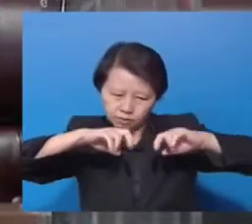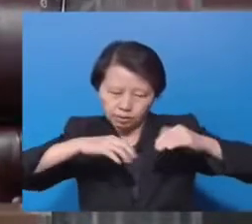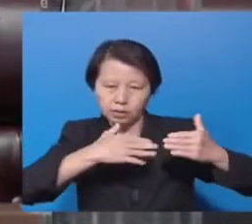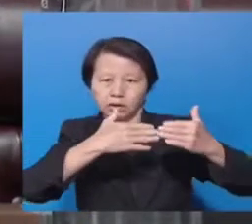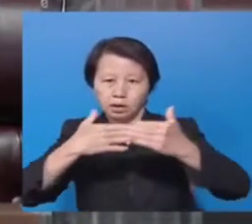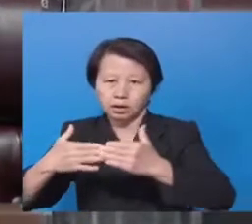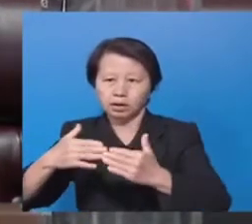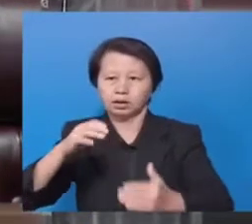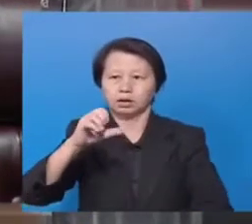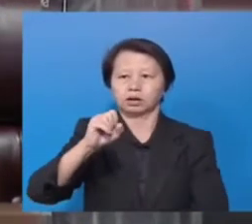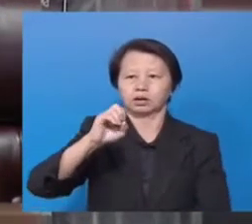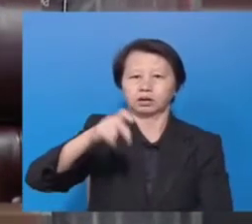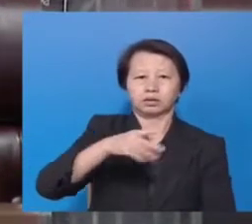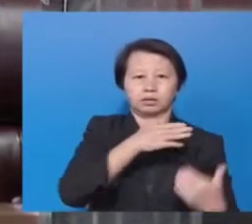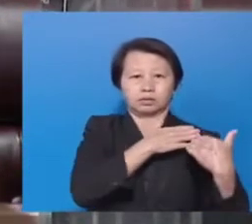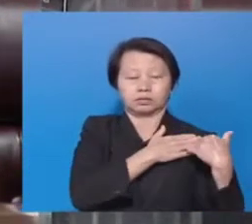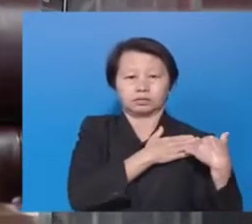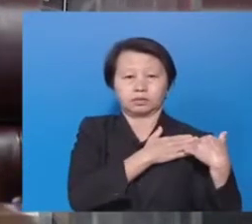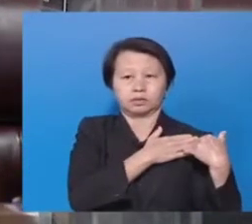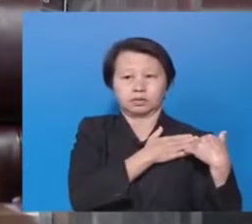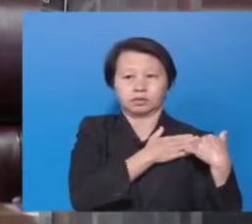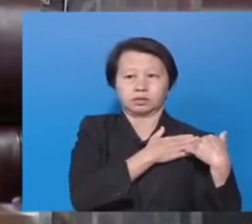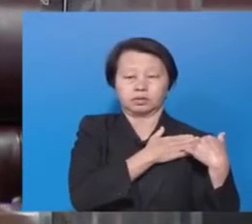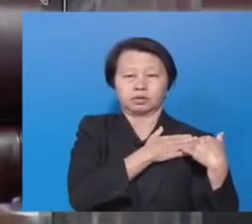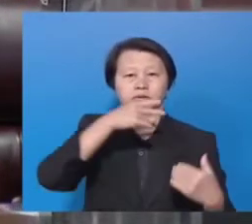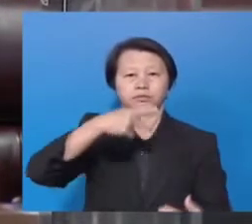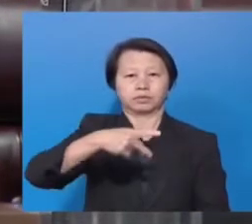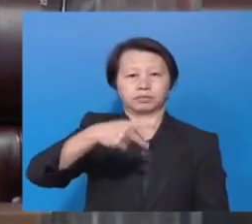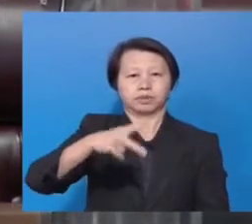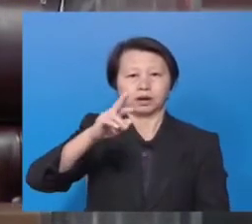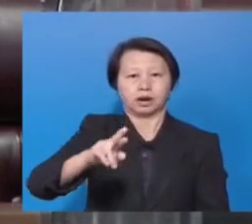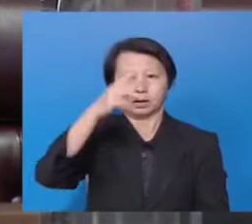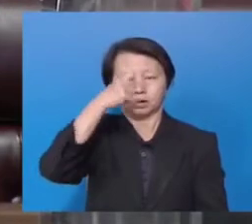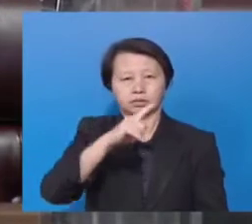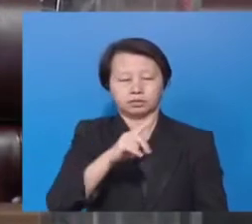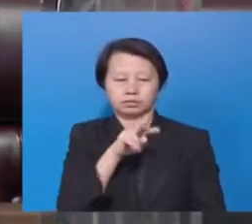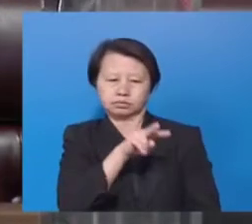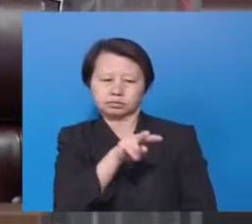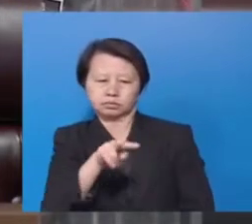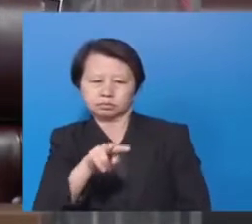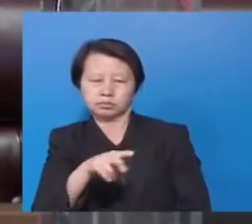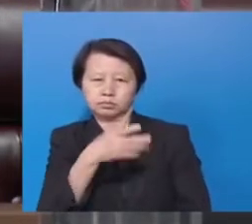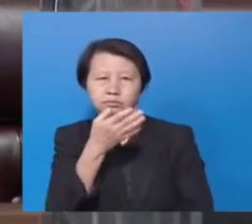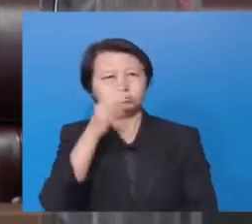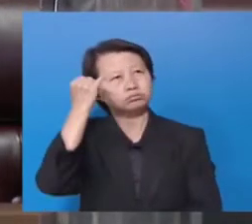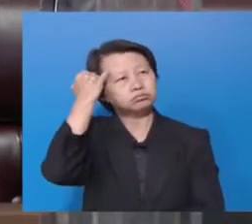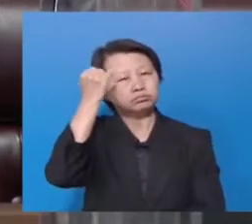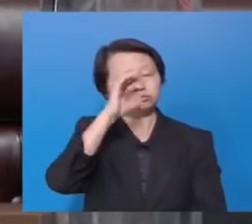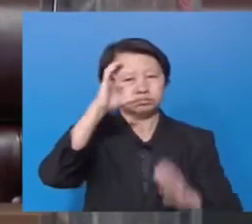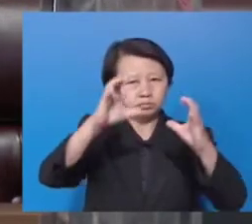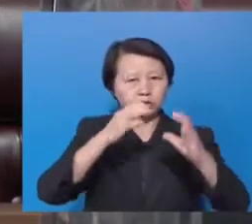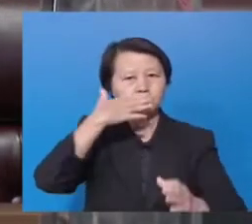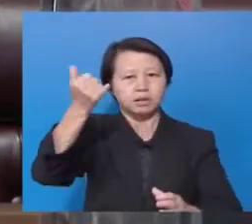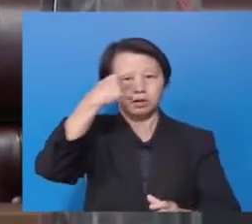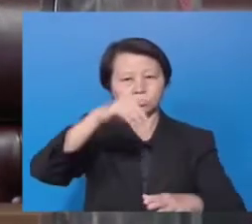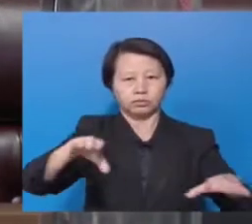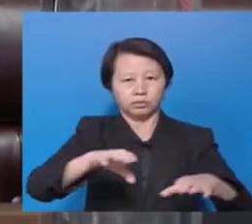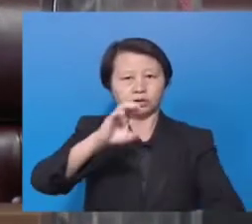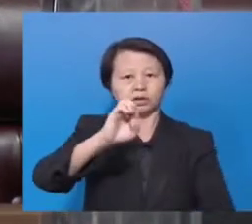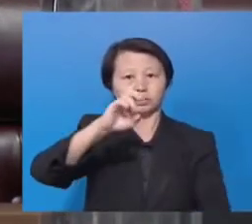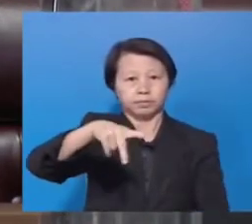Extended prosedur responsibility dengan izin DPR untuk meneliti mekanisme terbaik bagi pelaksana